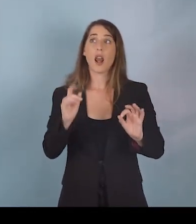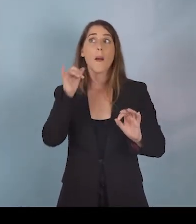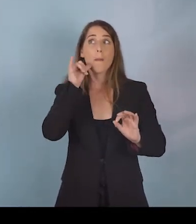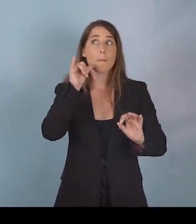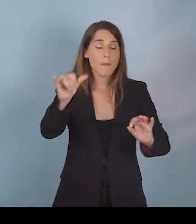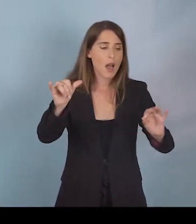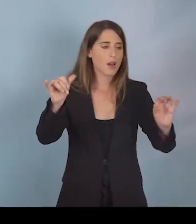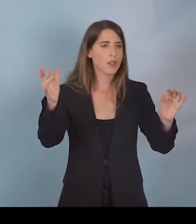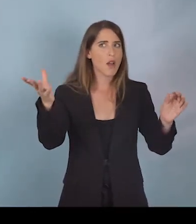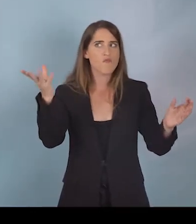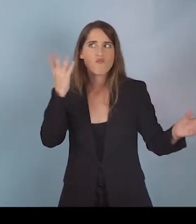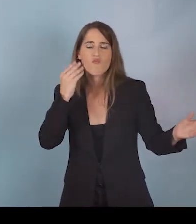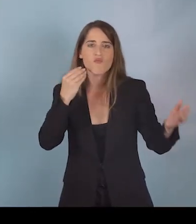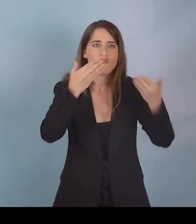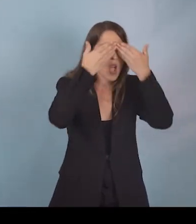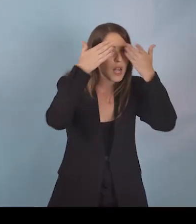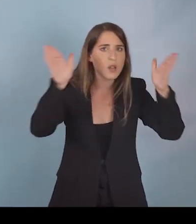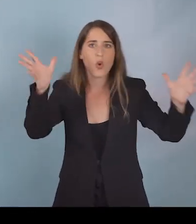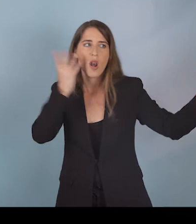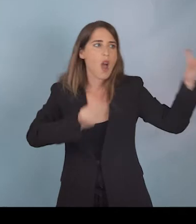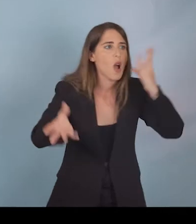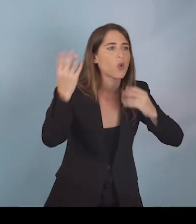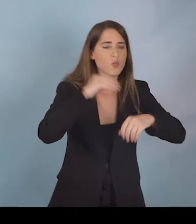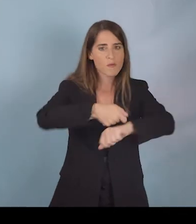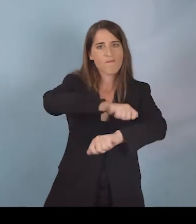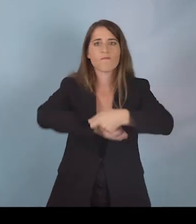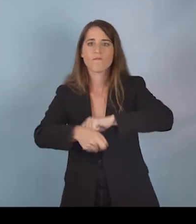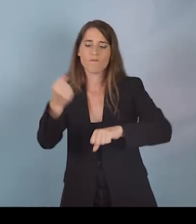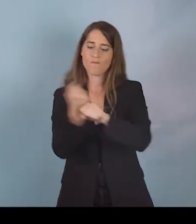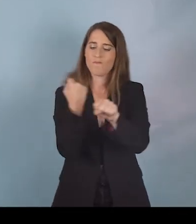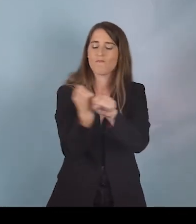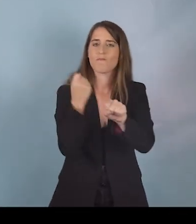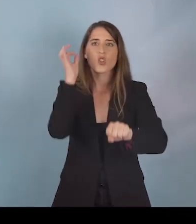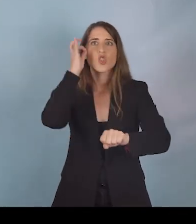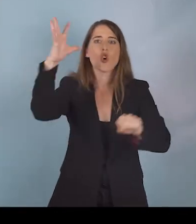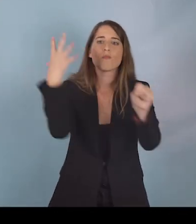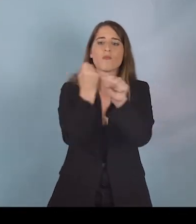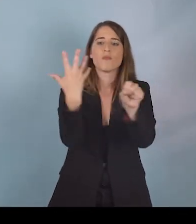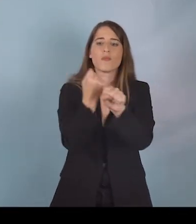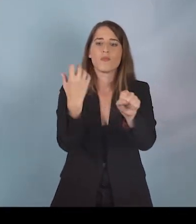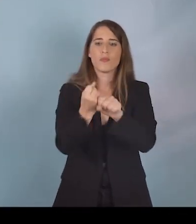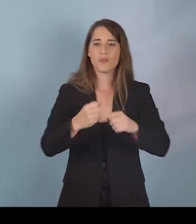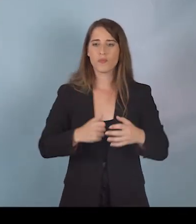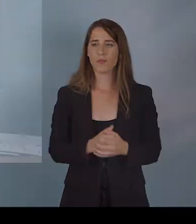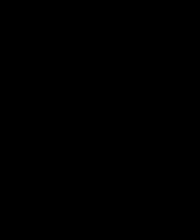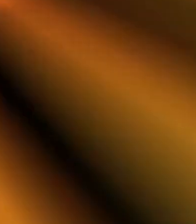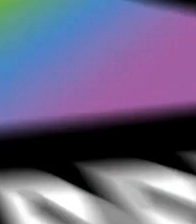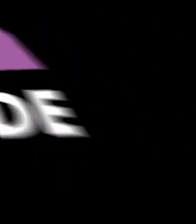δυσκολίες και σαφώς θα έχουμε τα αυτιά μας όσο οφείλουμε ανοιχτά και τα χέρια μας για να δουλέψουν, για να προσπαθήσουμε να κάνουμε ό,τι μπορούμε καλύτερο.